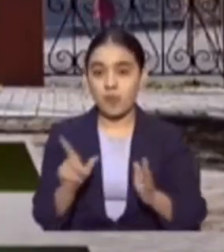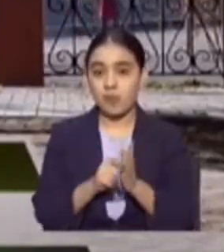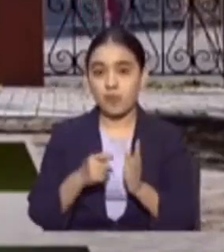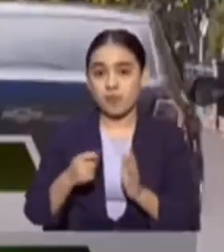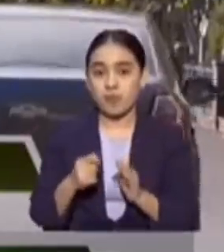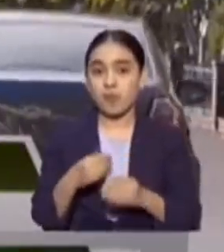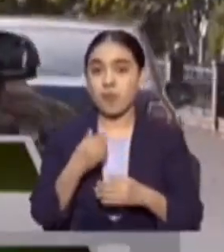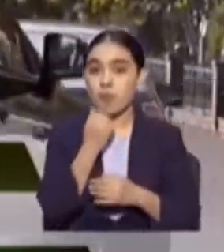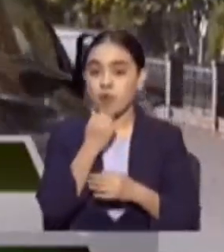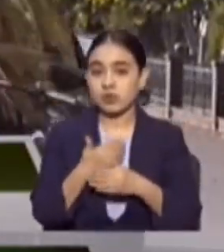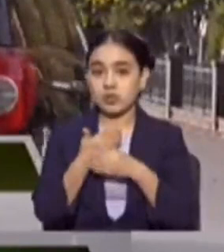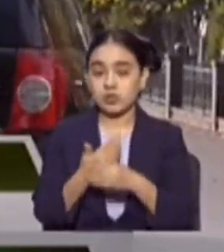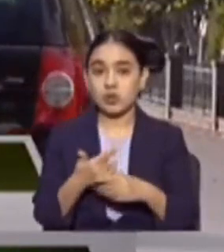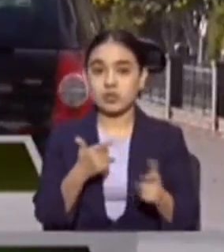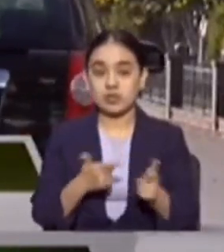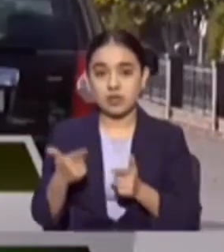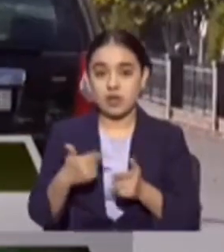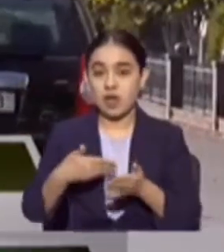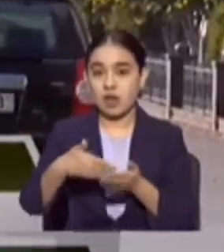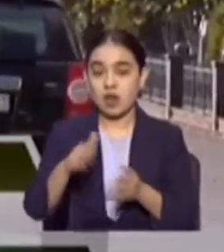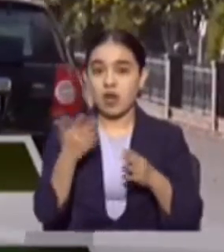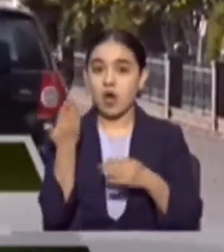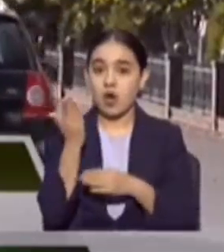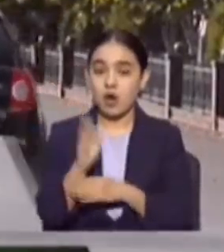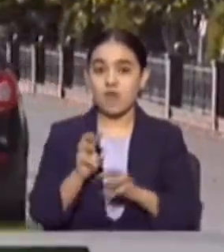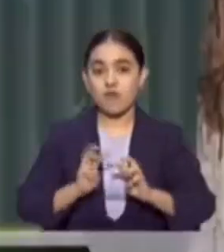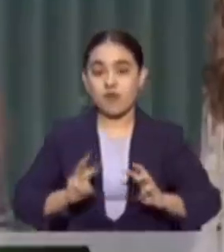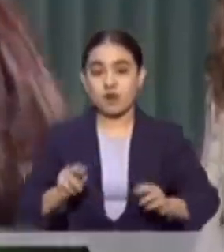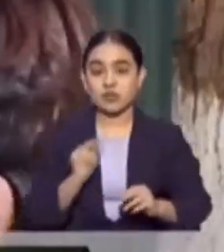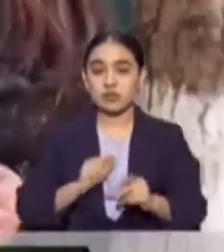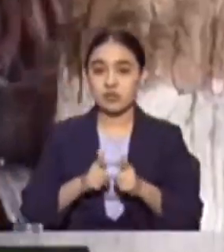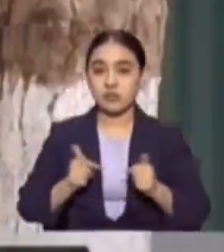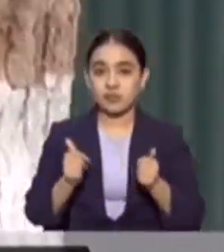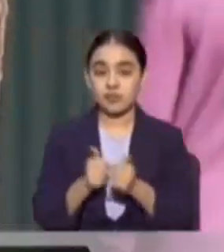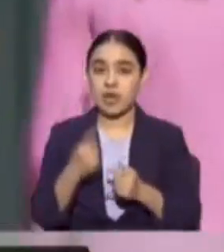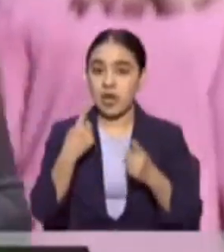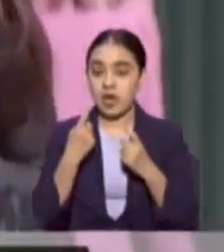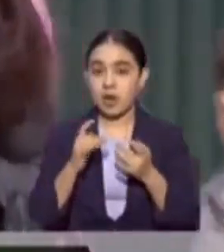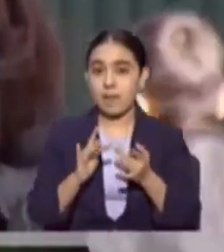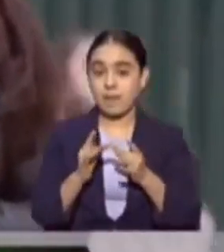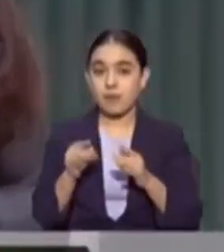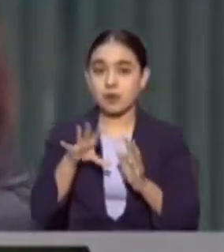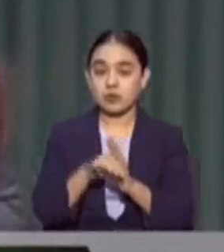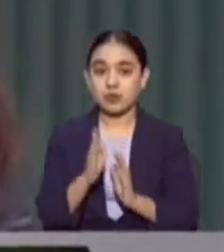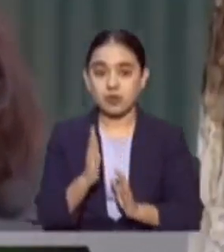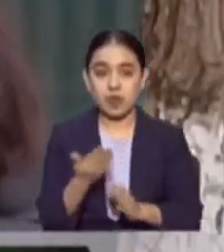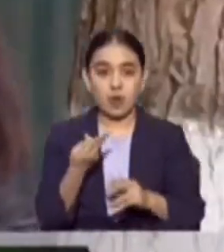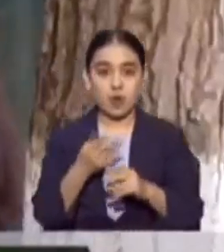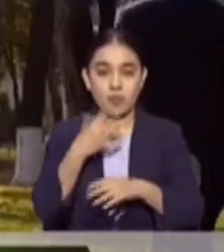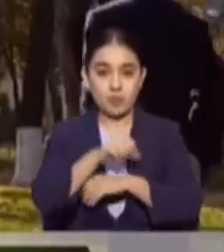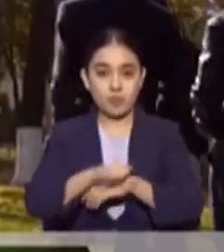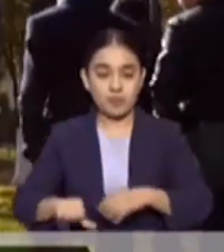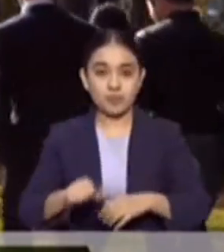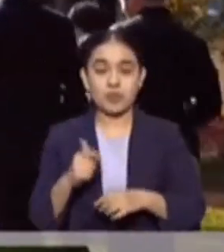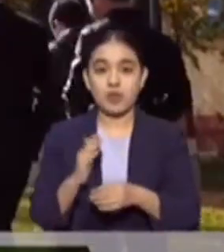va moddiy yordam tayinlash yoki rad etish bo'yicha qaror vazirlik hamda idoralarning elektron ma'lumotlariga asosan chiqariladi. Biroq xorijda